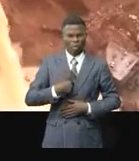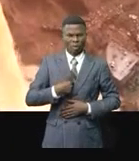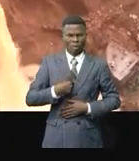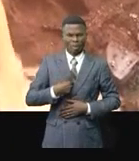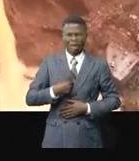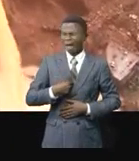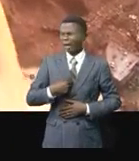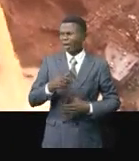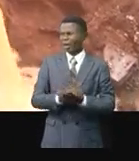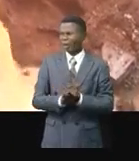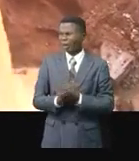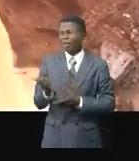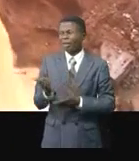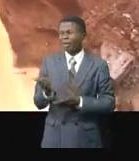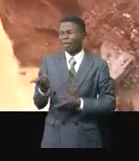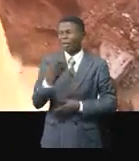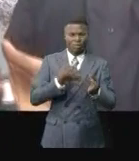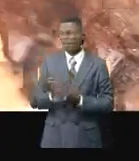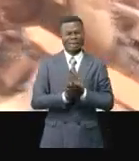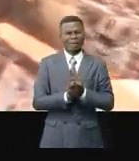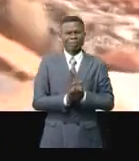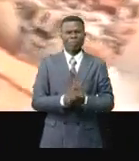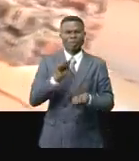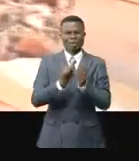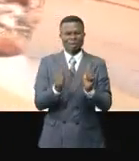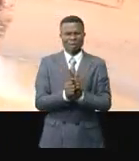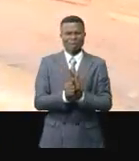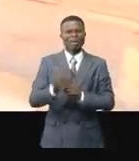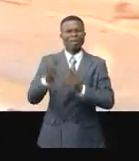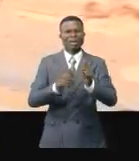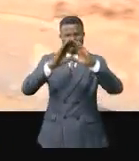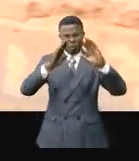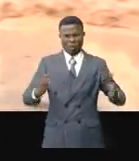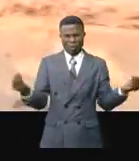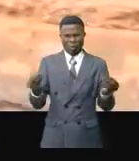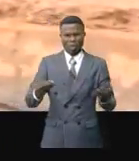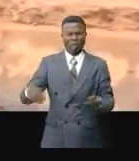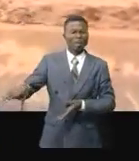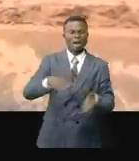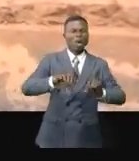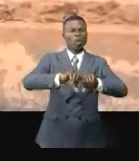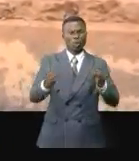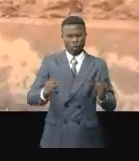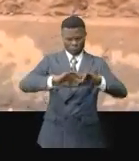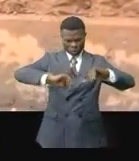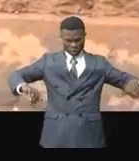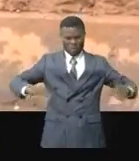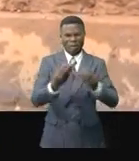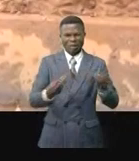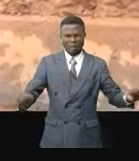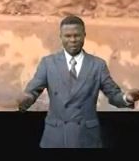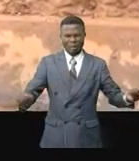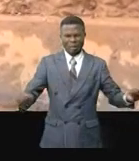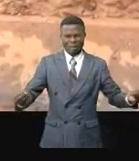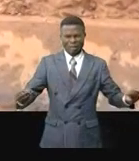J'ai reçu les explications du technicien. La pression de l'eau a détruit les buses, c'est pourquoi la route est coupée en deux. La solution est de jeter